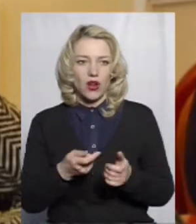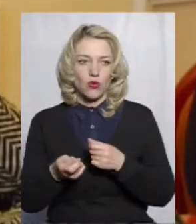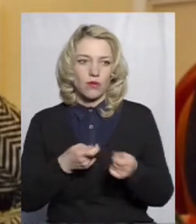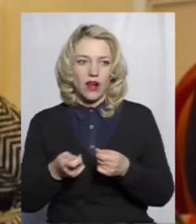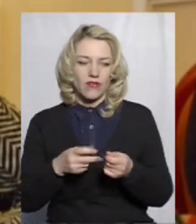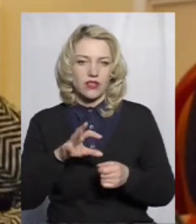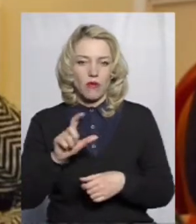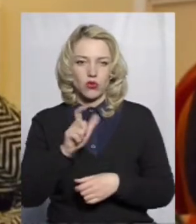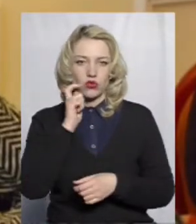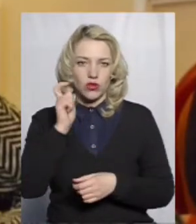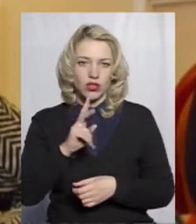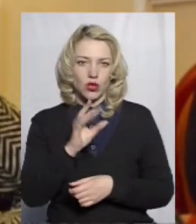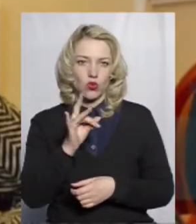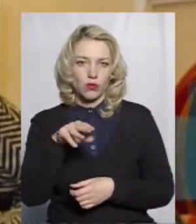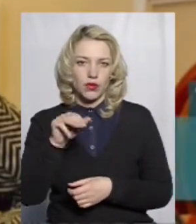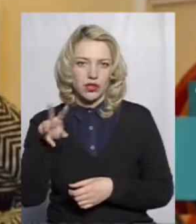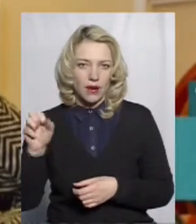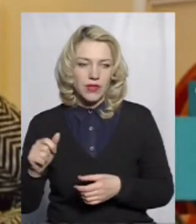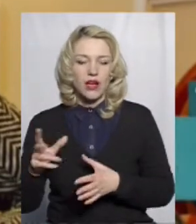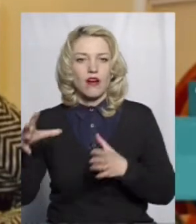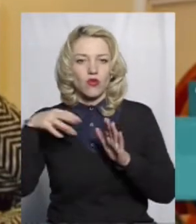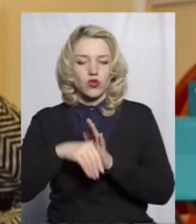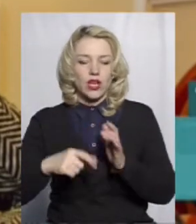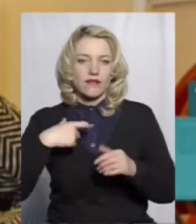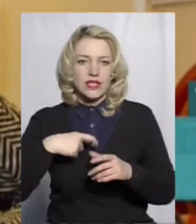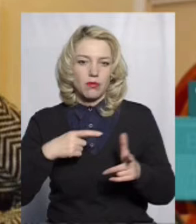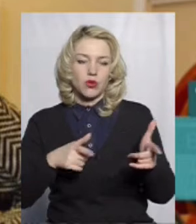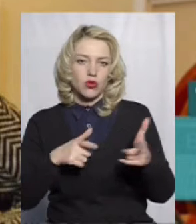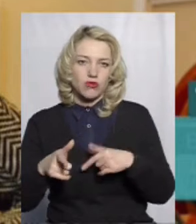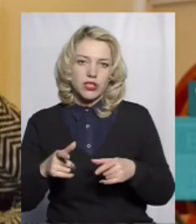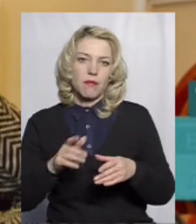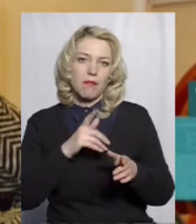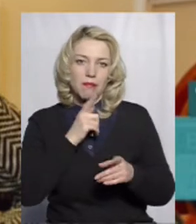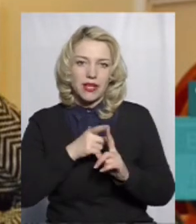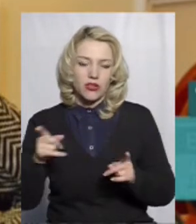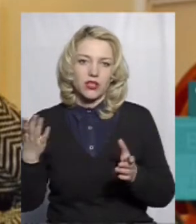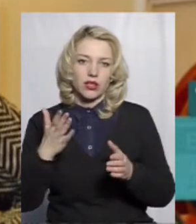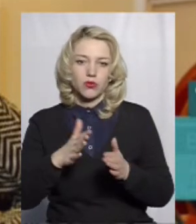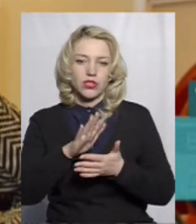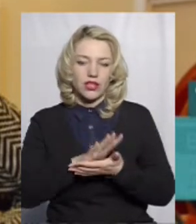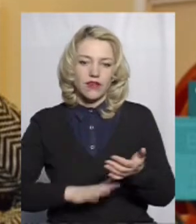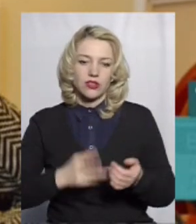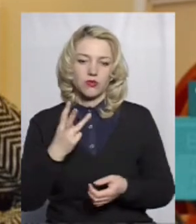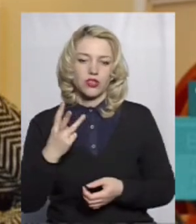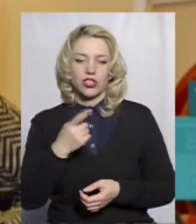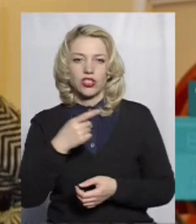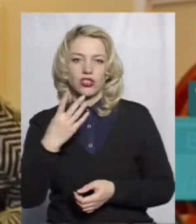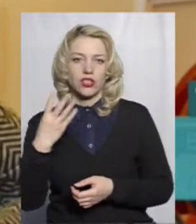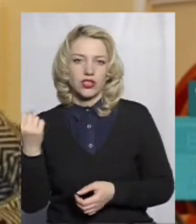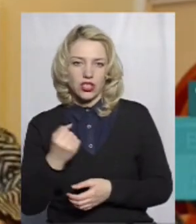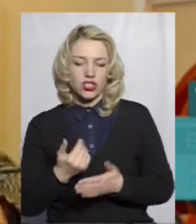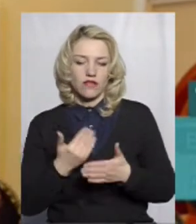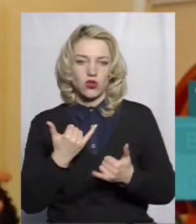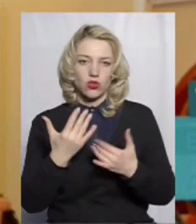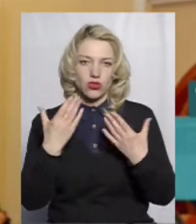України Володимир Курпіта. Включає в себе підготовчий період, який триватиме 3-4 тижні від сьогоднішнього дня, і